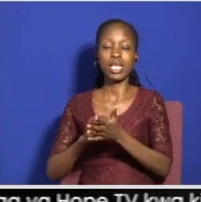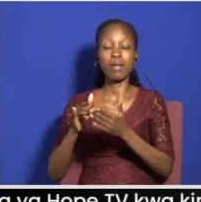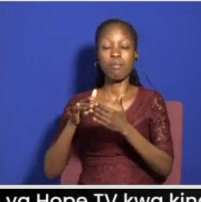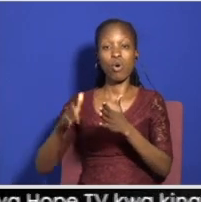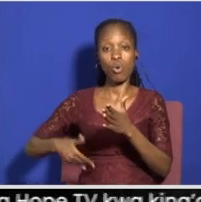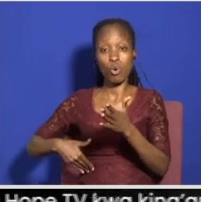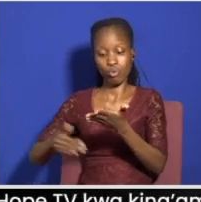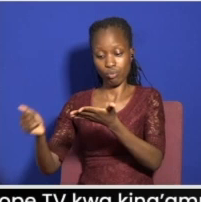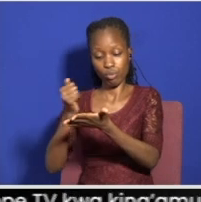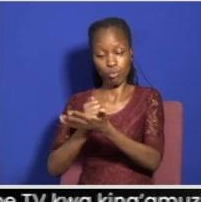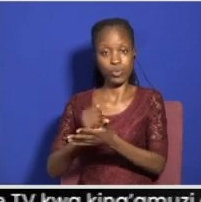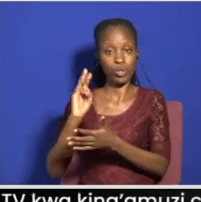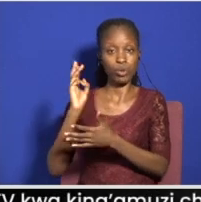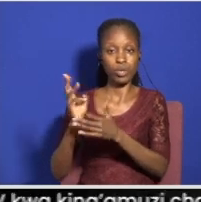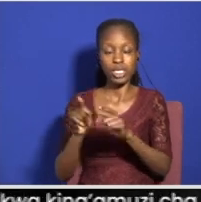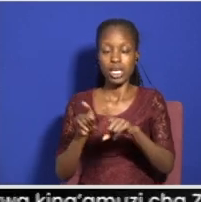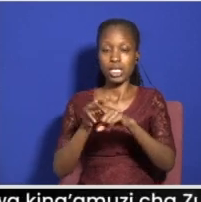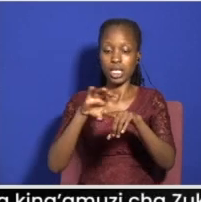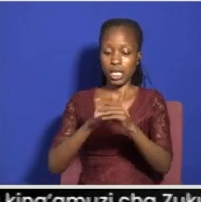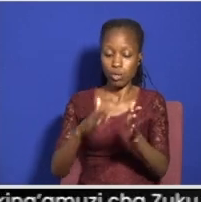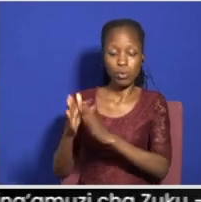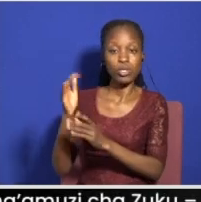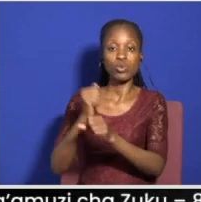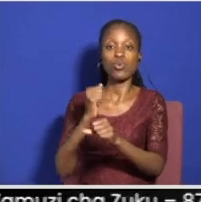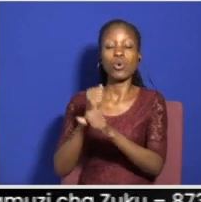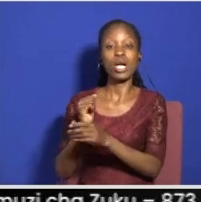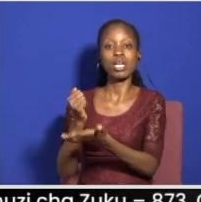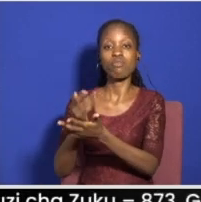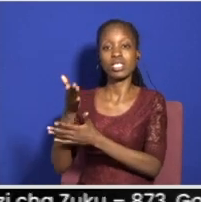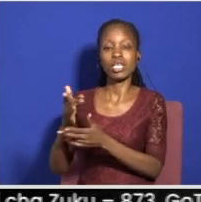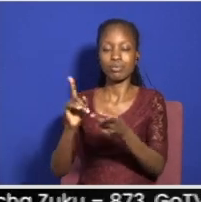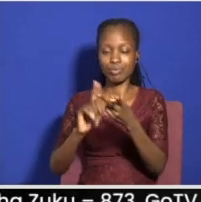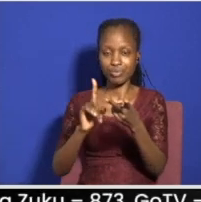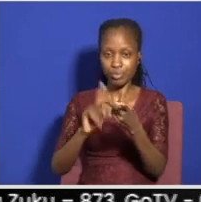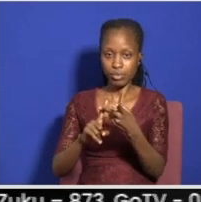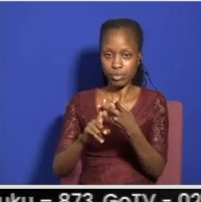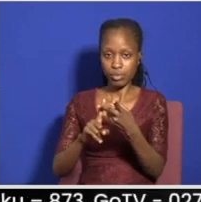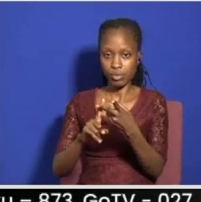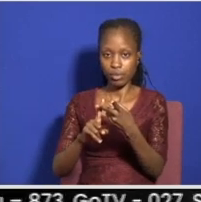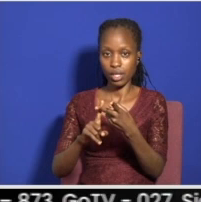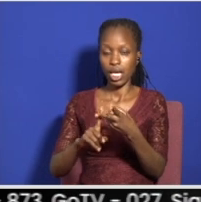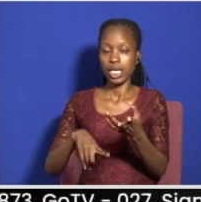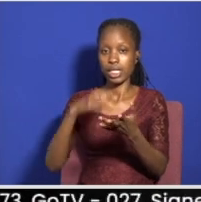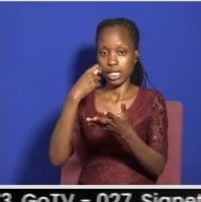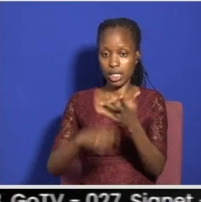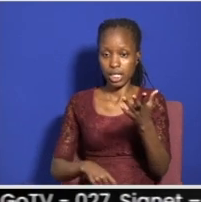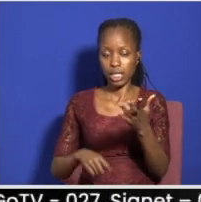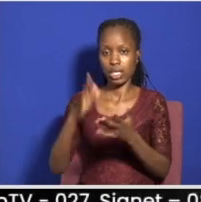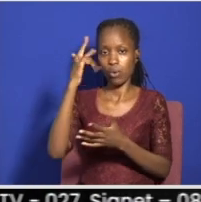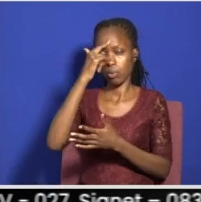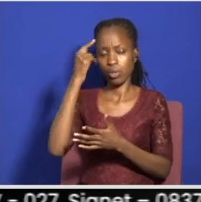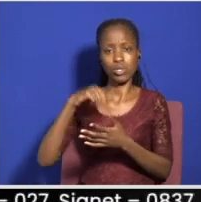wengi ambao watapata nafasi kufanya kazi kwenye ofisi hiyo. Pili, ikiwa bila shaka ushuru, kwani